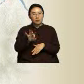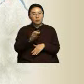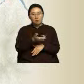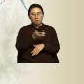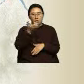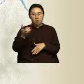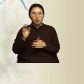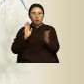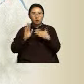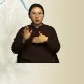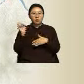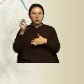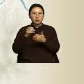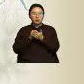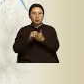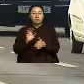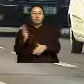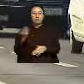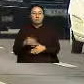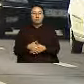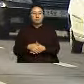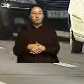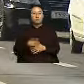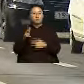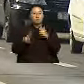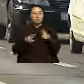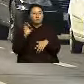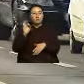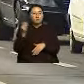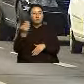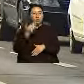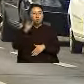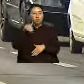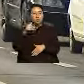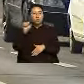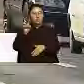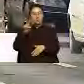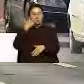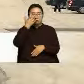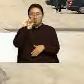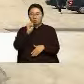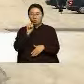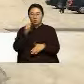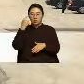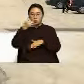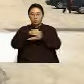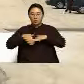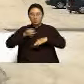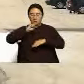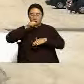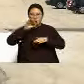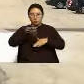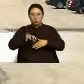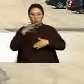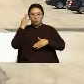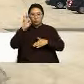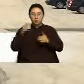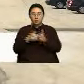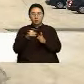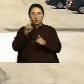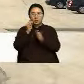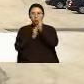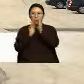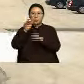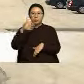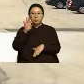다시 접속하는 아닙니다 사업비는 9950 1억원으로 기획재정부 에서 승인된 1조